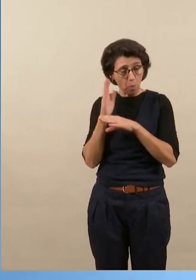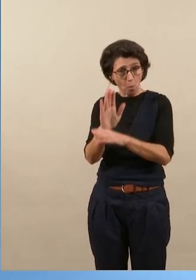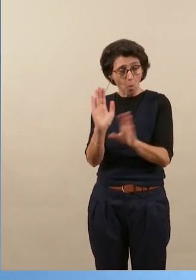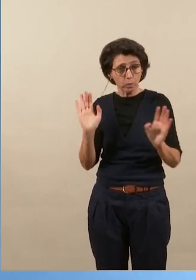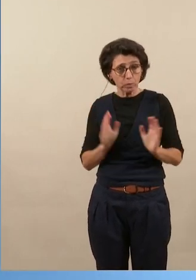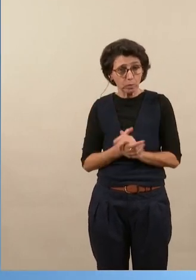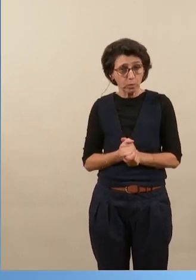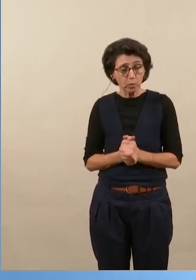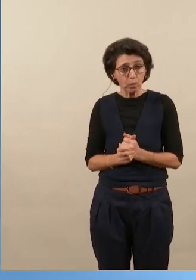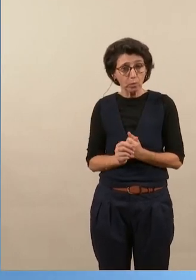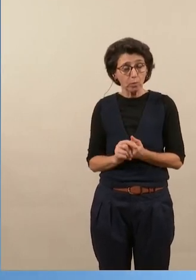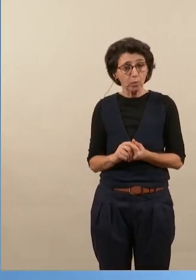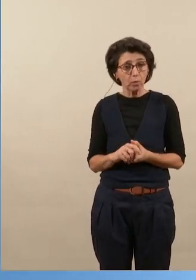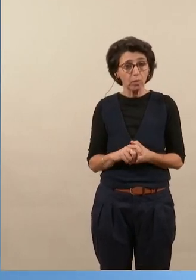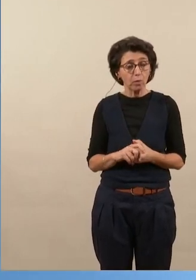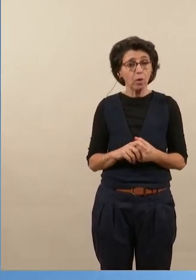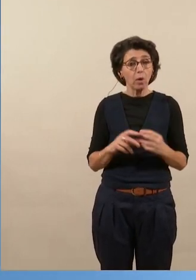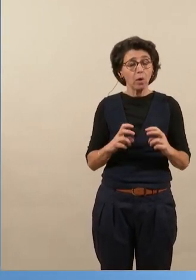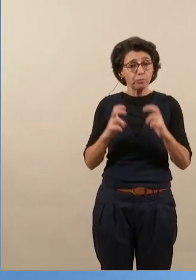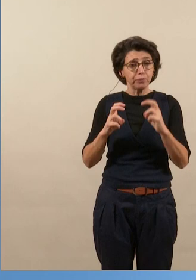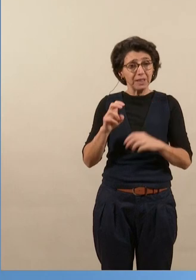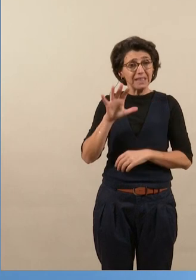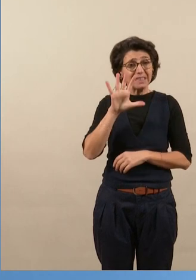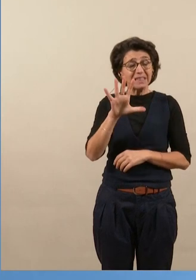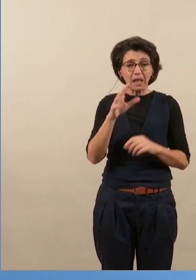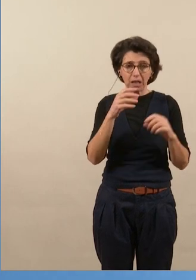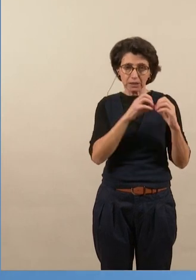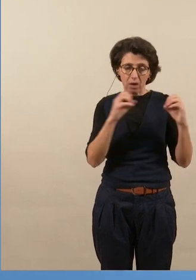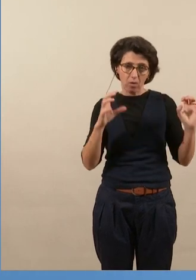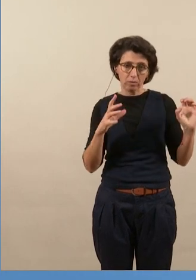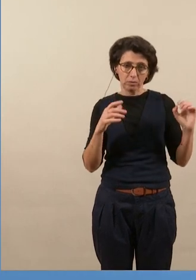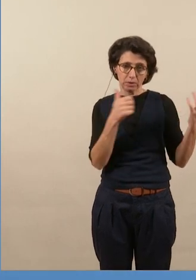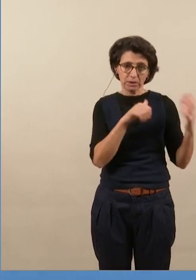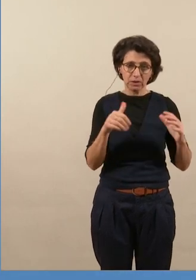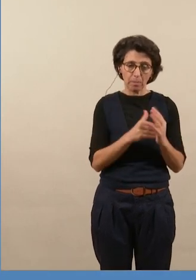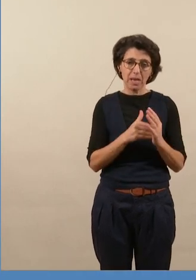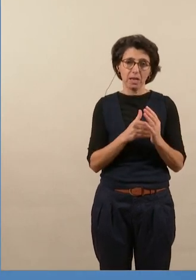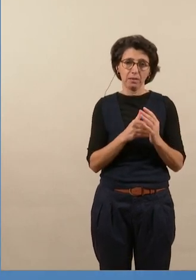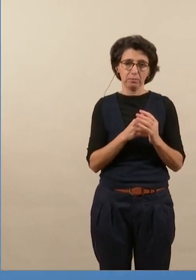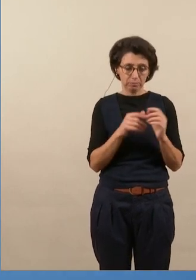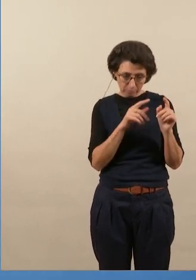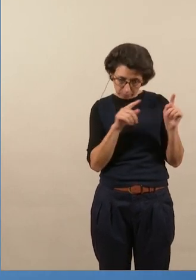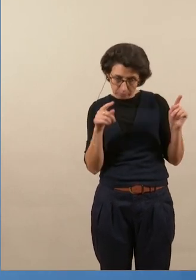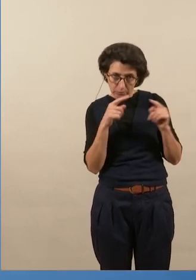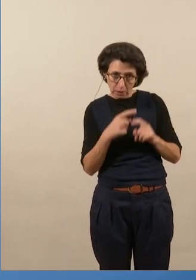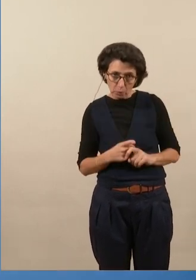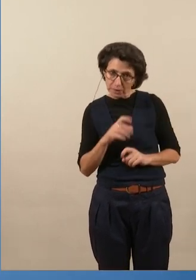dossier on parle de hausse à 5 chiffres 600000 € pour moi ça ça fait bien 5